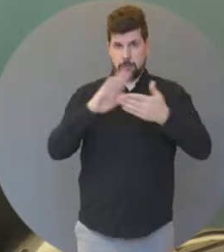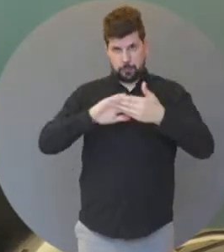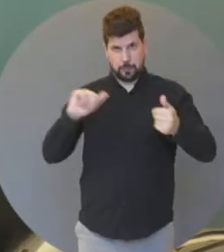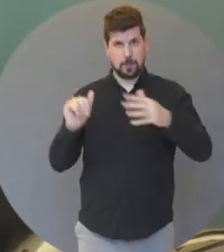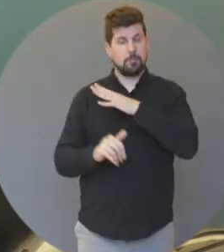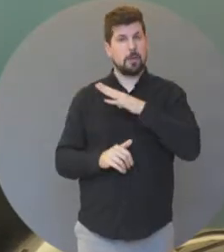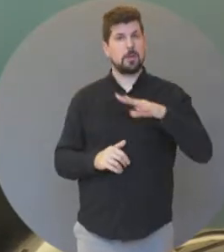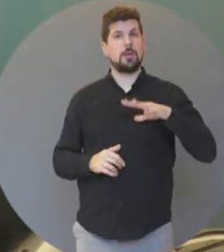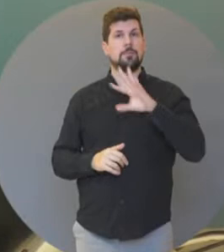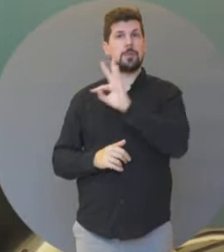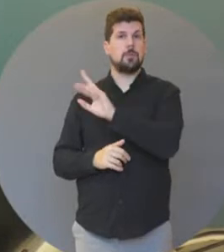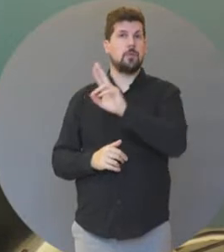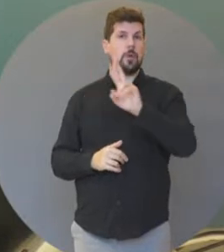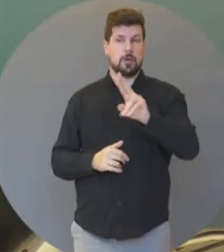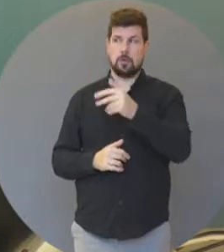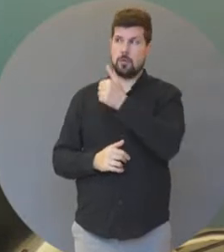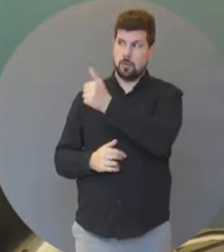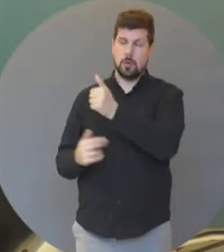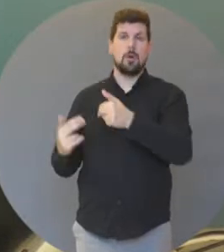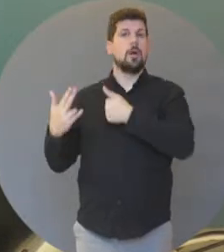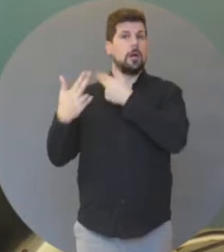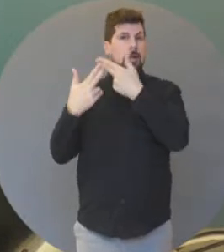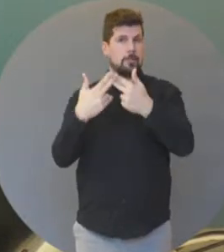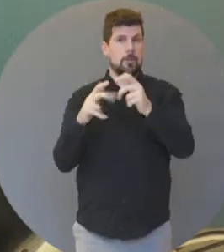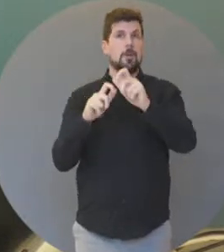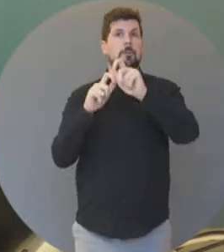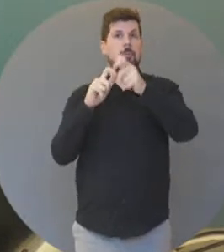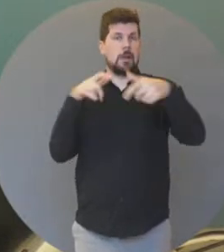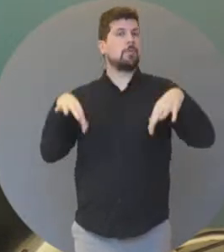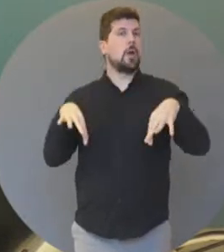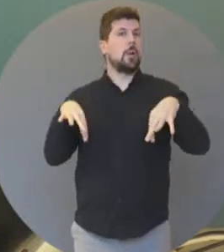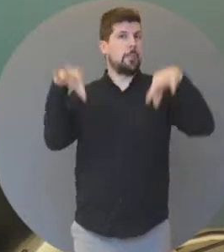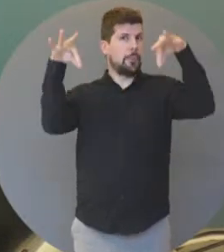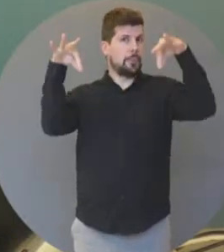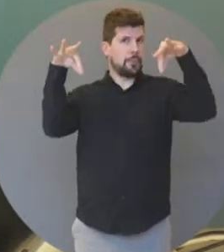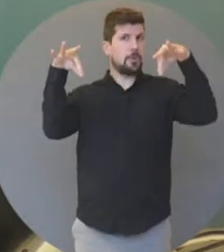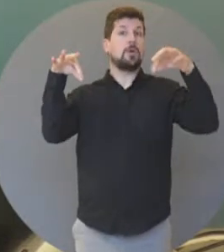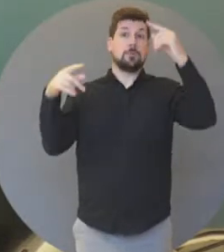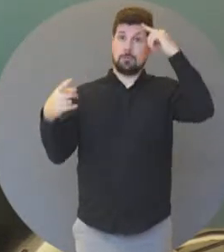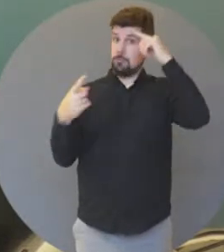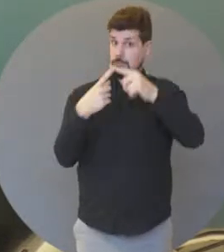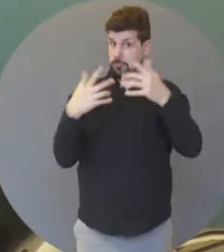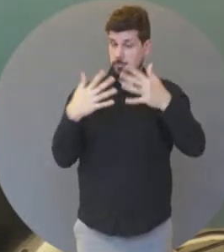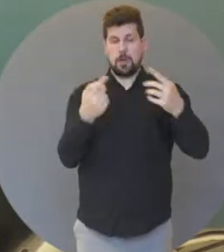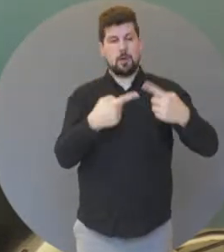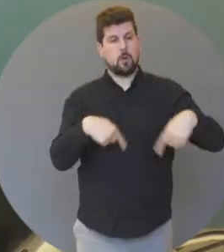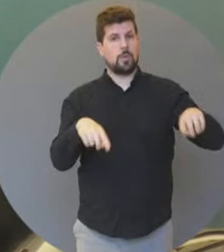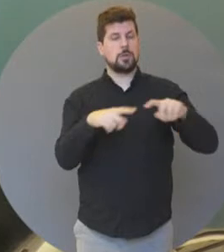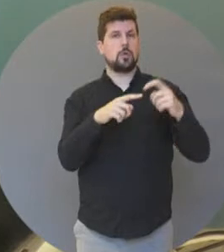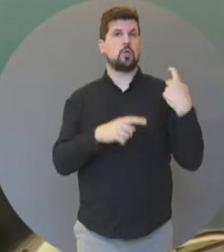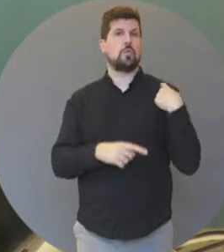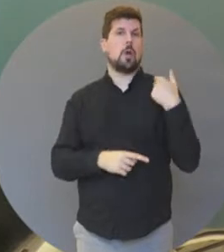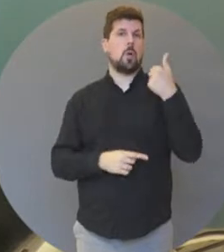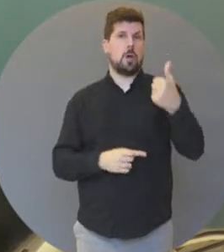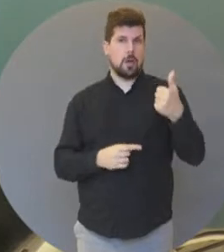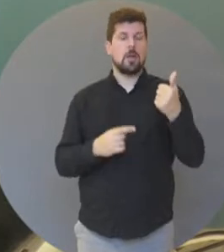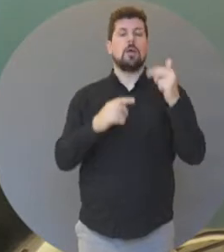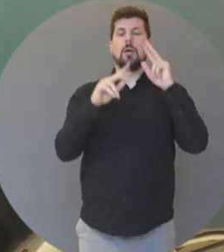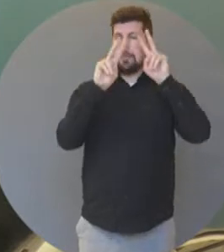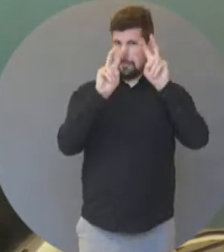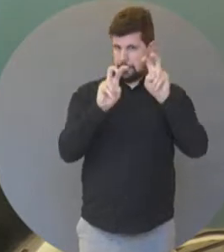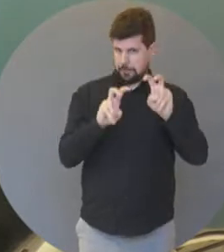Thibaud dorénot puis nous prononcerons une suspension de séance afin que la Commission numéro 1 puisse examiner